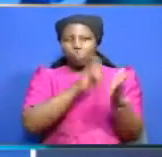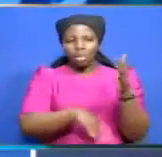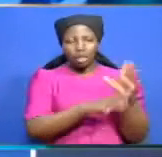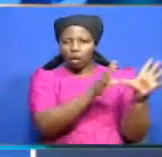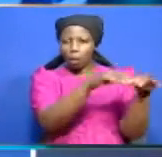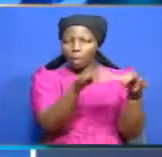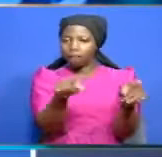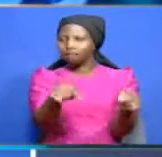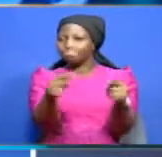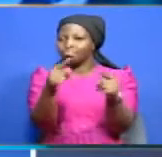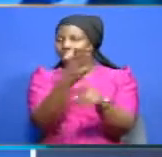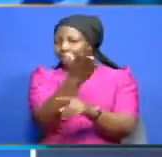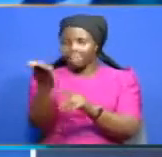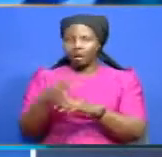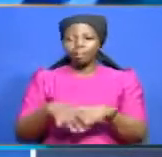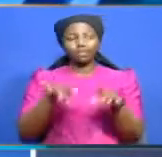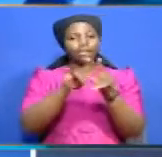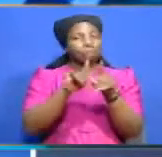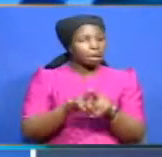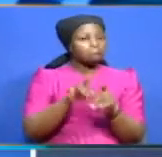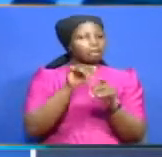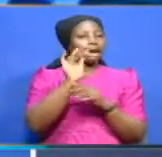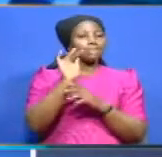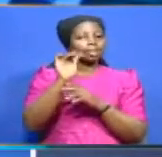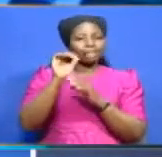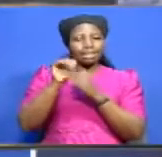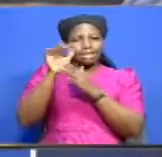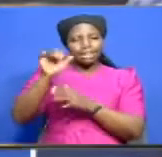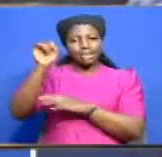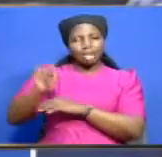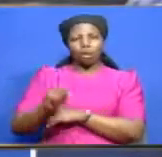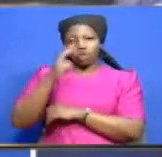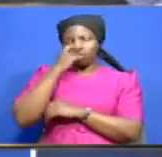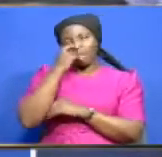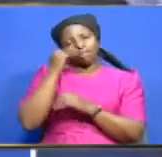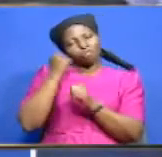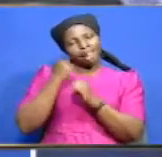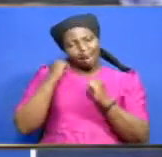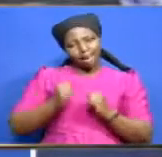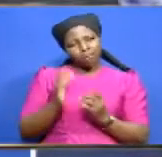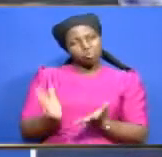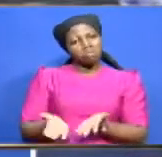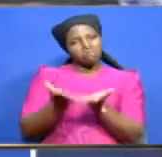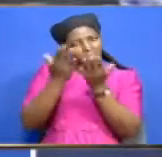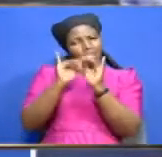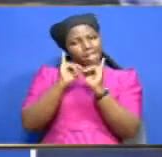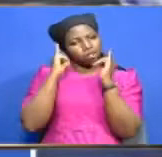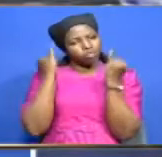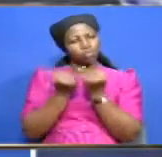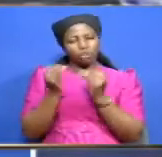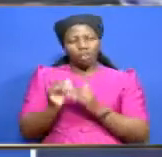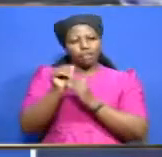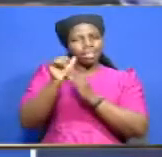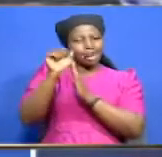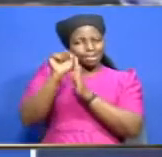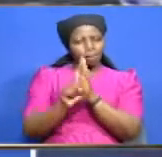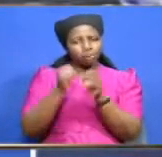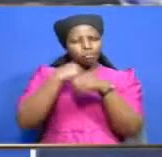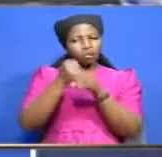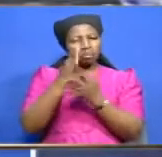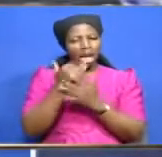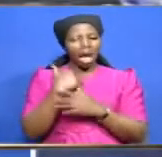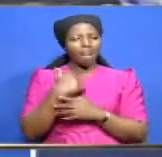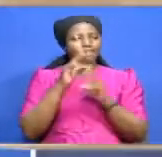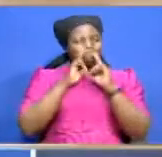Rais Kenyatta alitoa wito kwa viongozi wa Sudan Kusini wajitahidi kuimarisha taasisi za uongozi ili kudumisha amani na udhibiti nchini